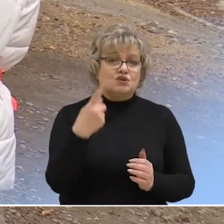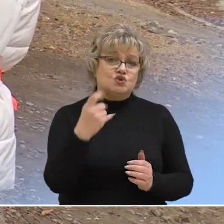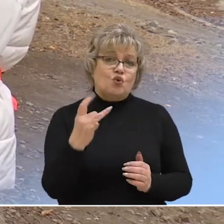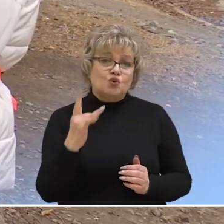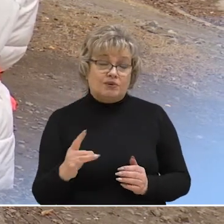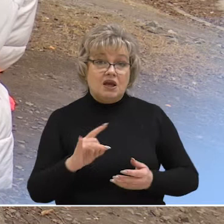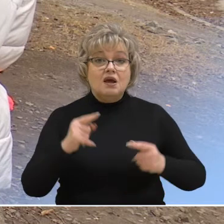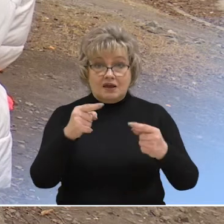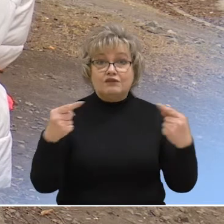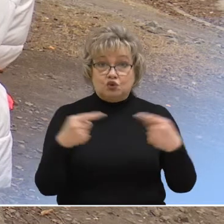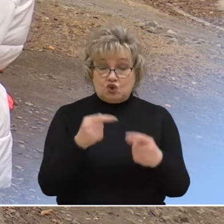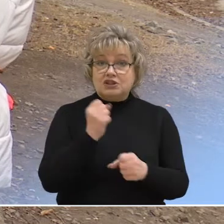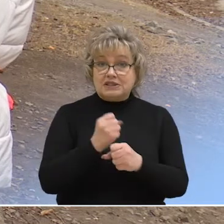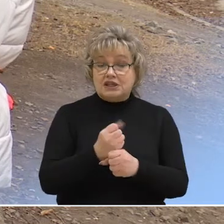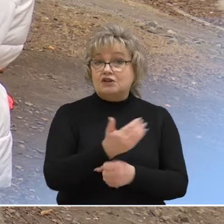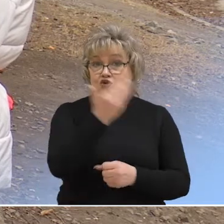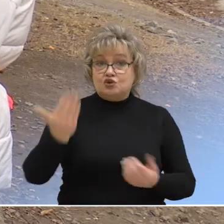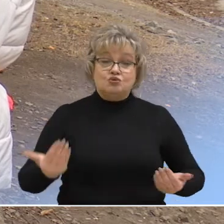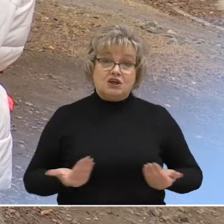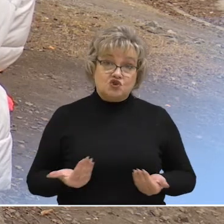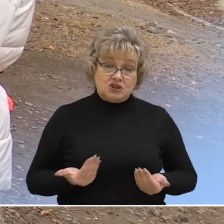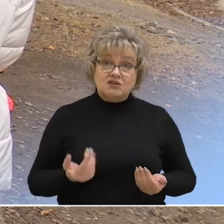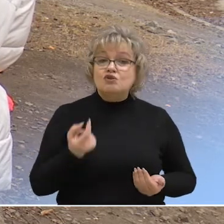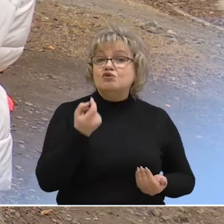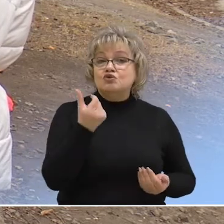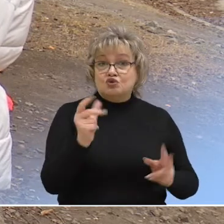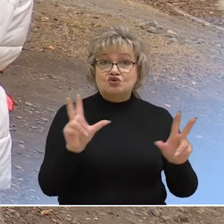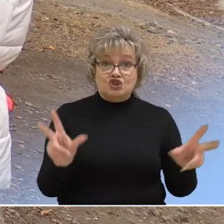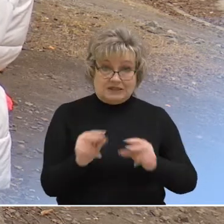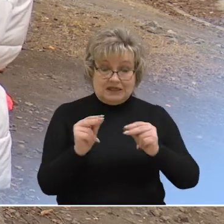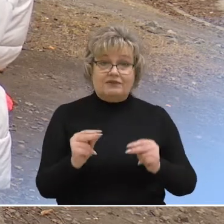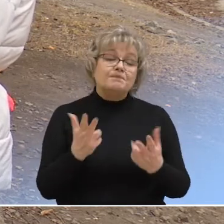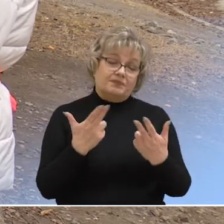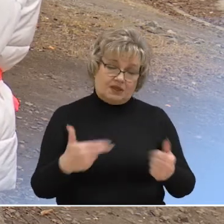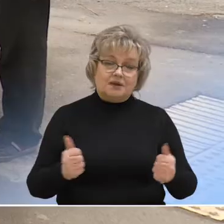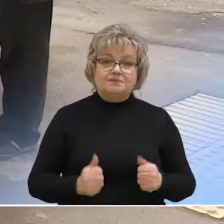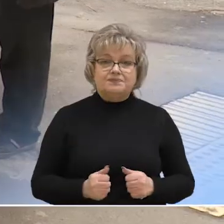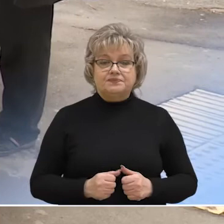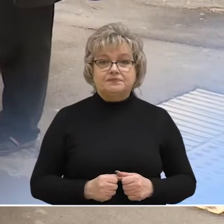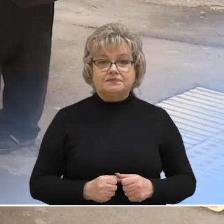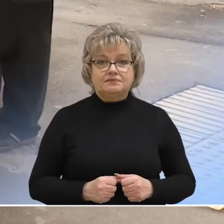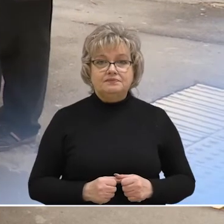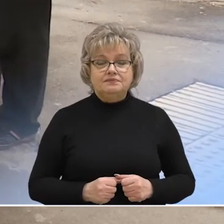рублей, и вы точно сделаете чью-то жизнь чуть-чуть счастливее. Да.